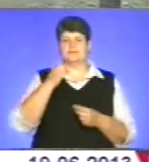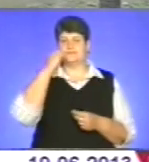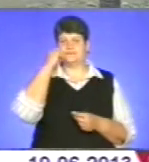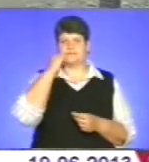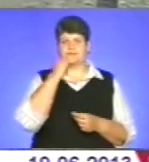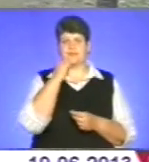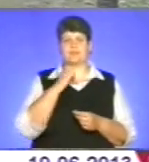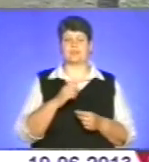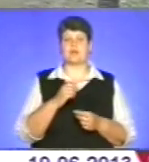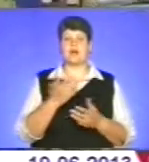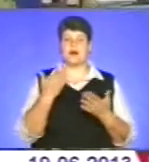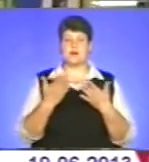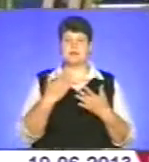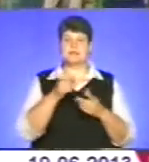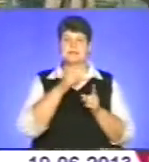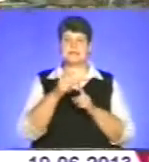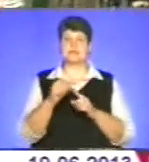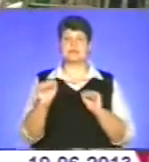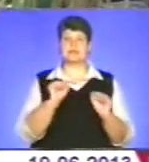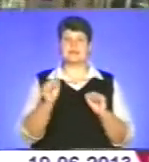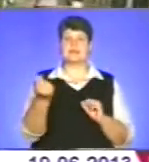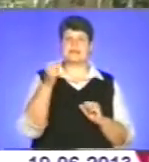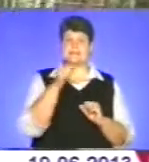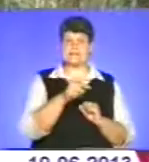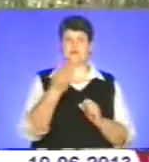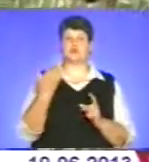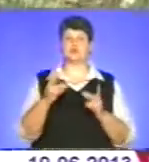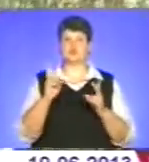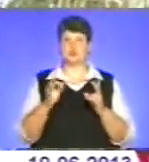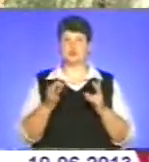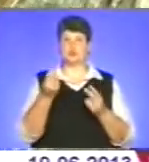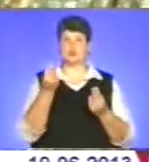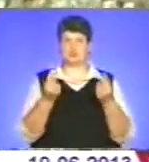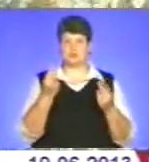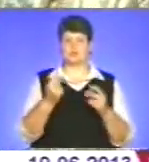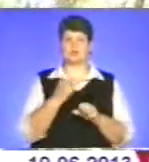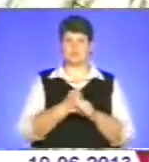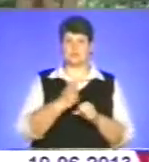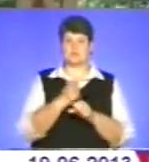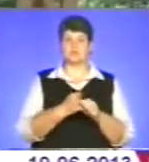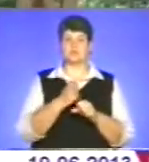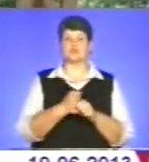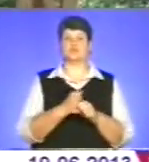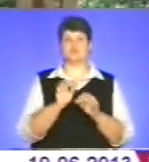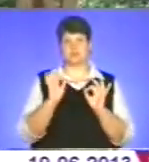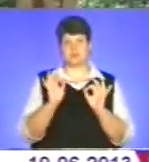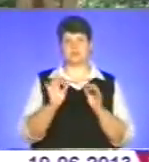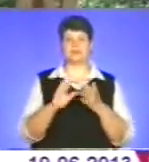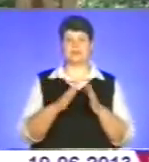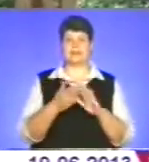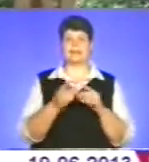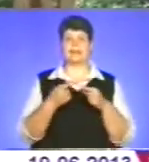гучний скрип. Але, зі слів керівництва, ті конструкції, що функціонують, перебувають у належному стані. Технічний